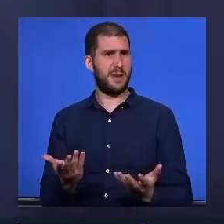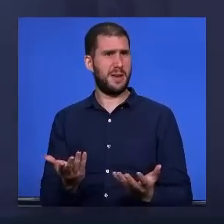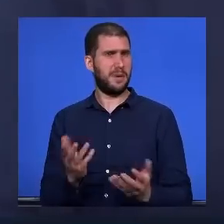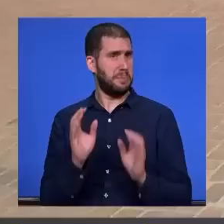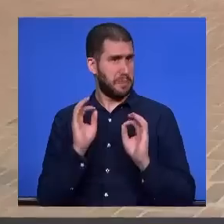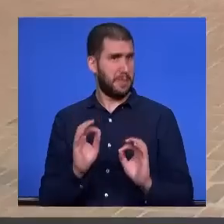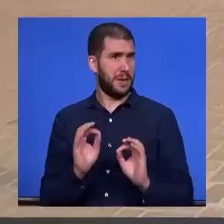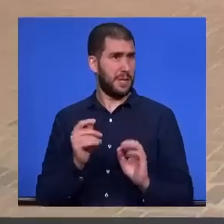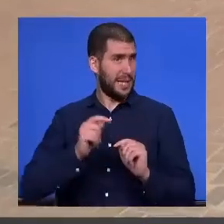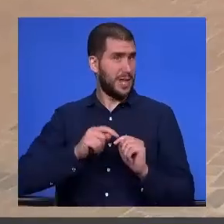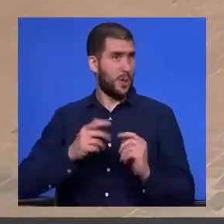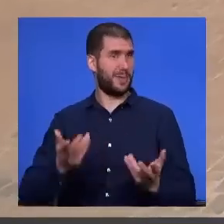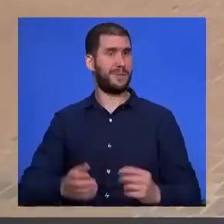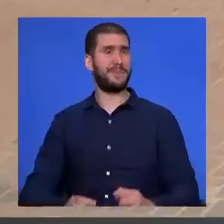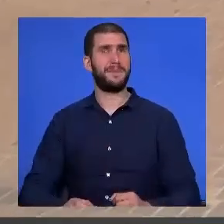זה יתרון.